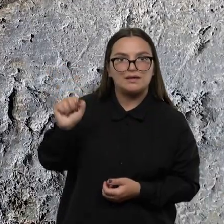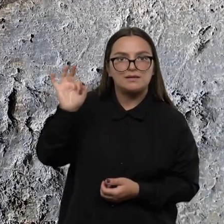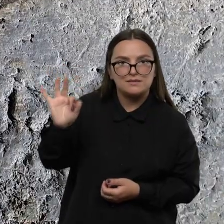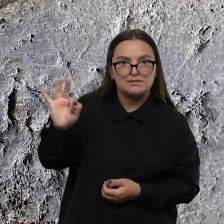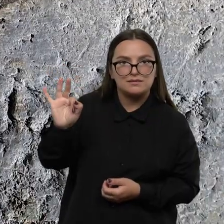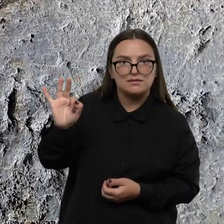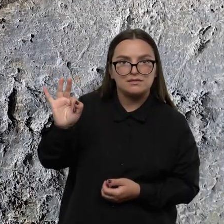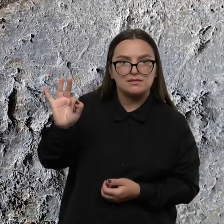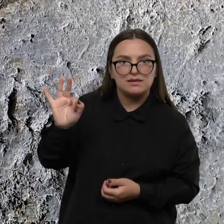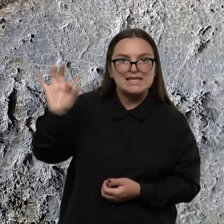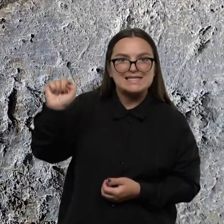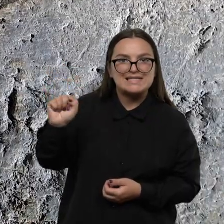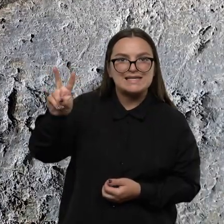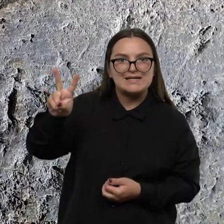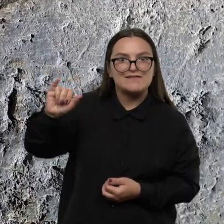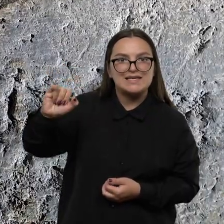Jonas